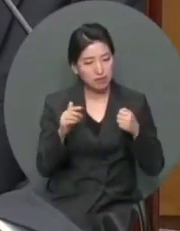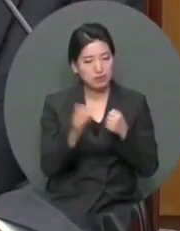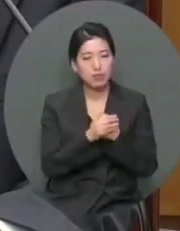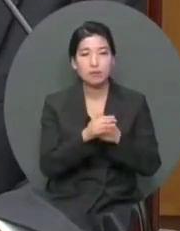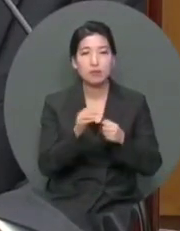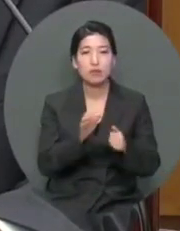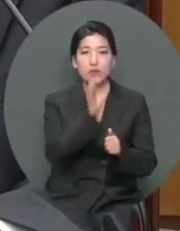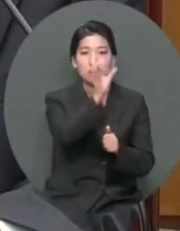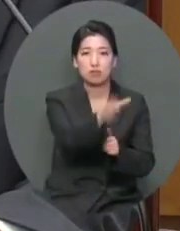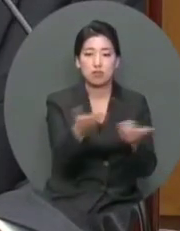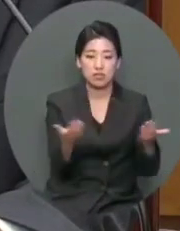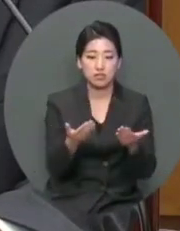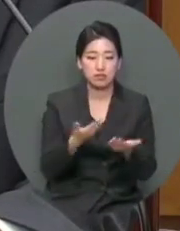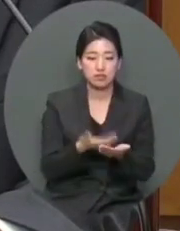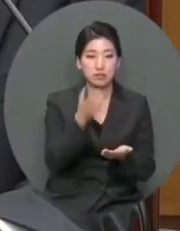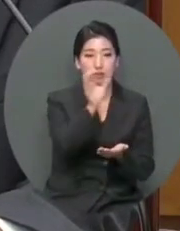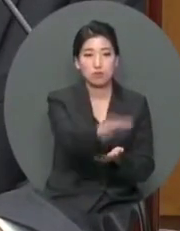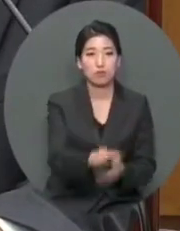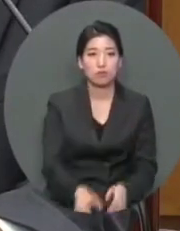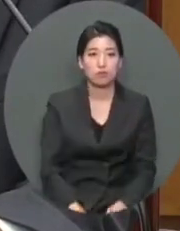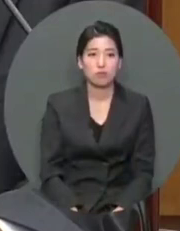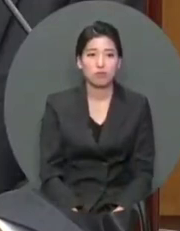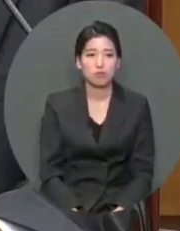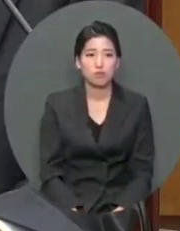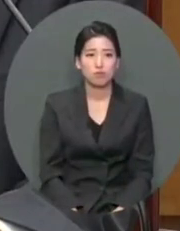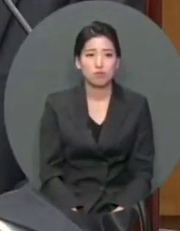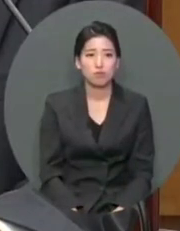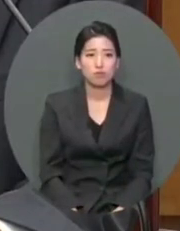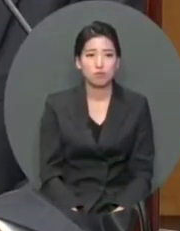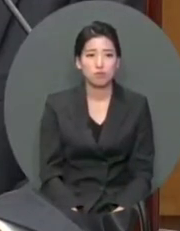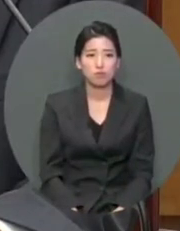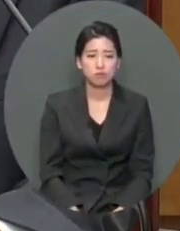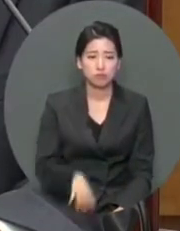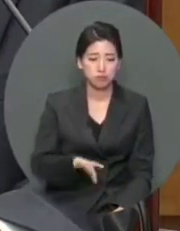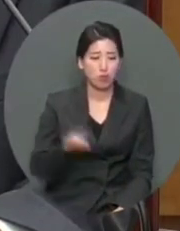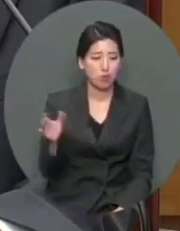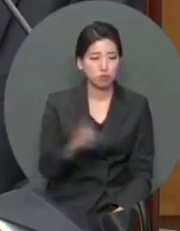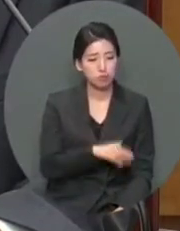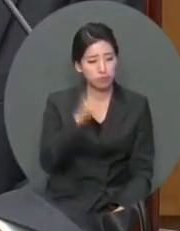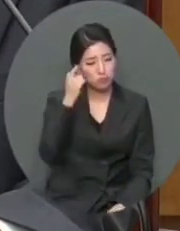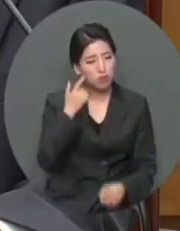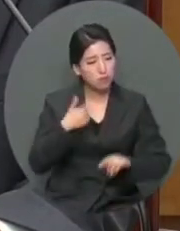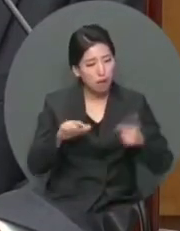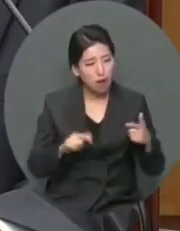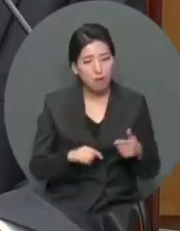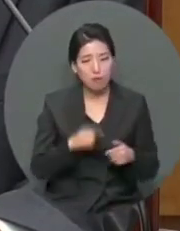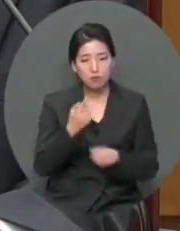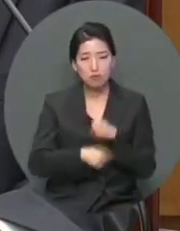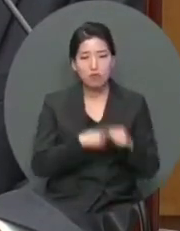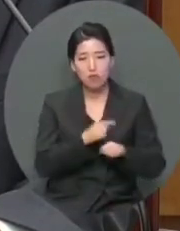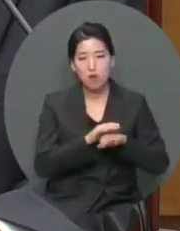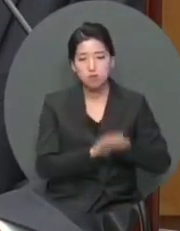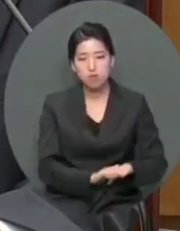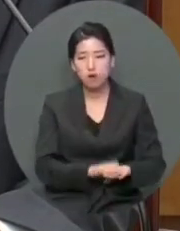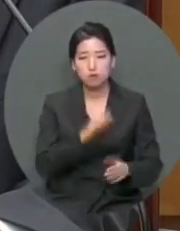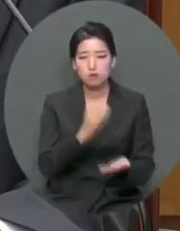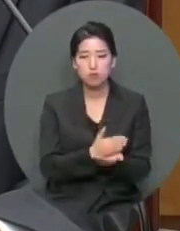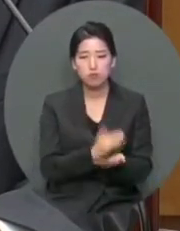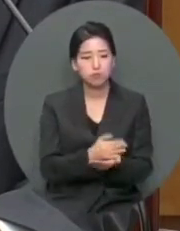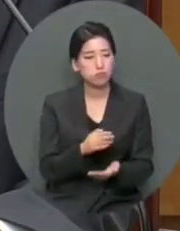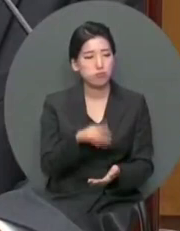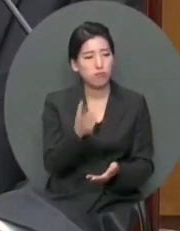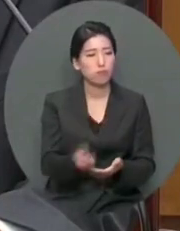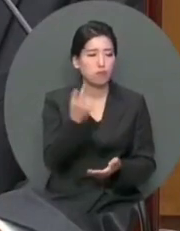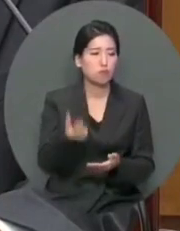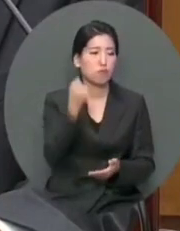때문이죠. 네, 그렇습니다. 그러면 초기 단계에 의견 일치를 못 봤을 겁니다. 그렇다면 빨리 대법원 그